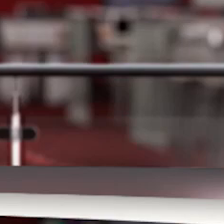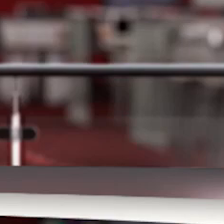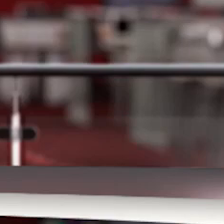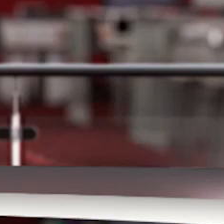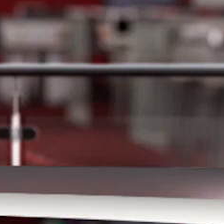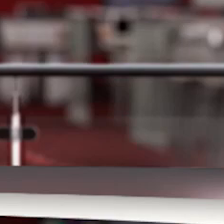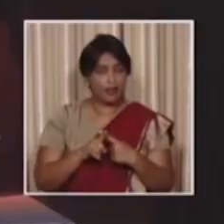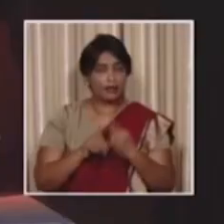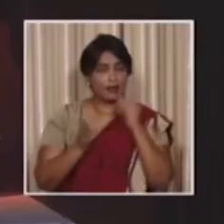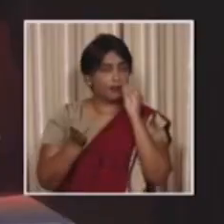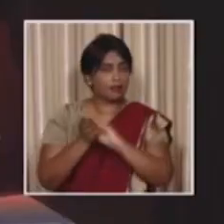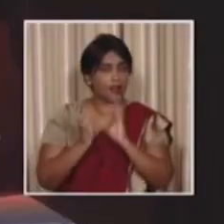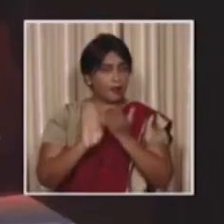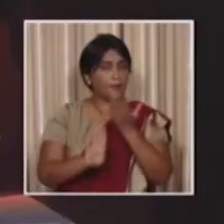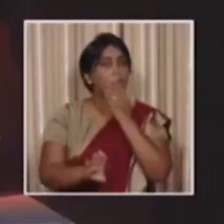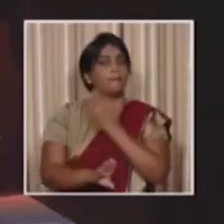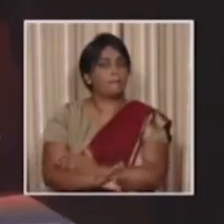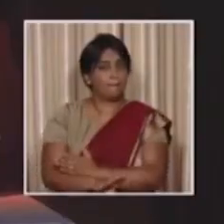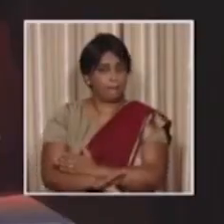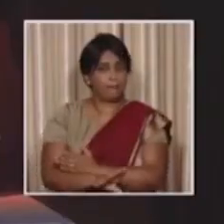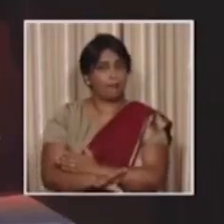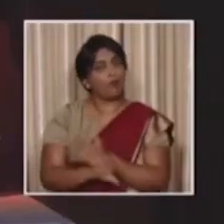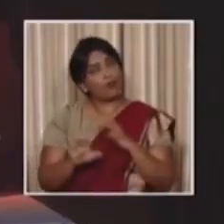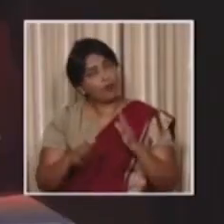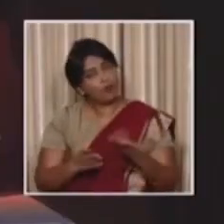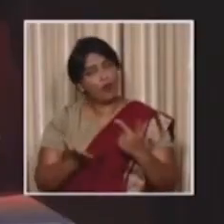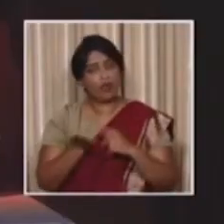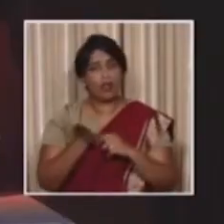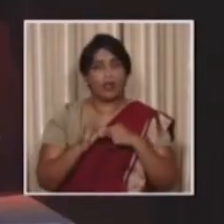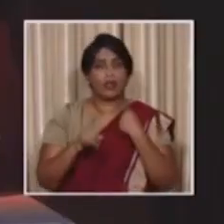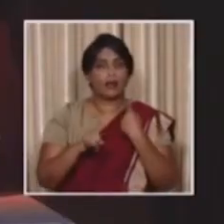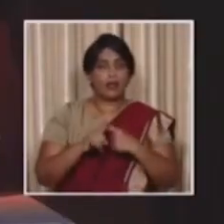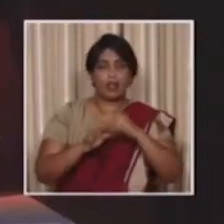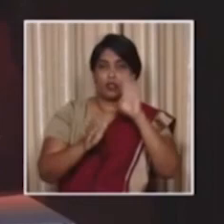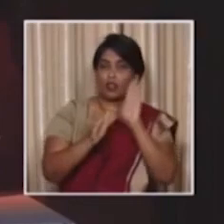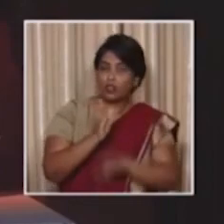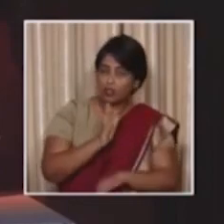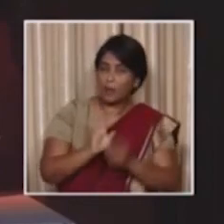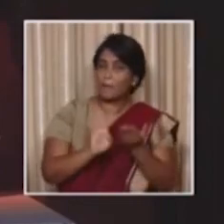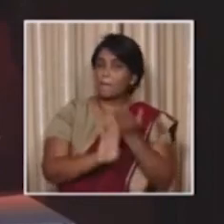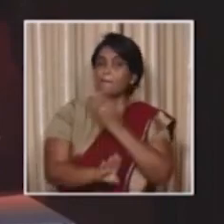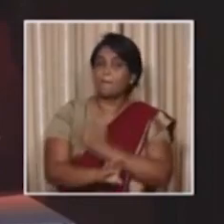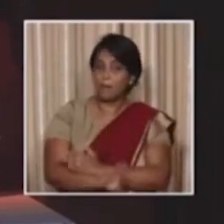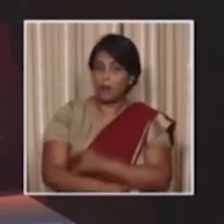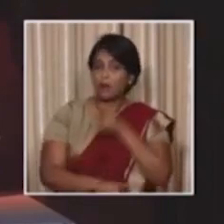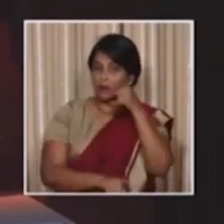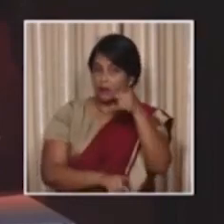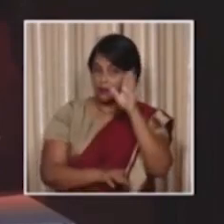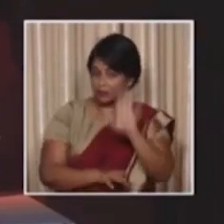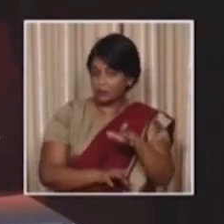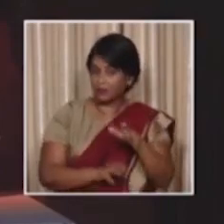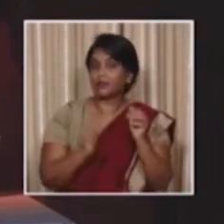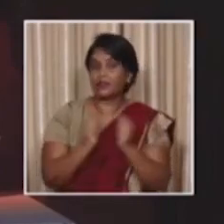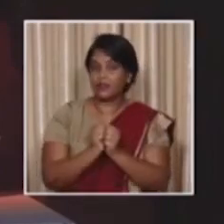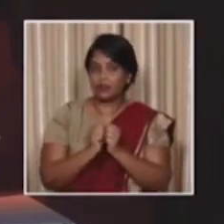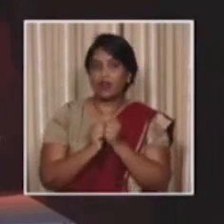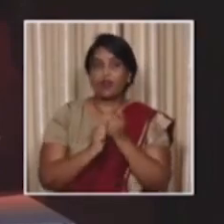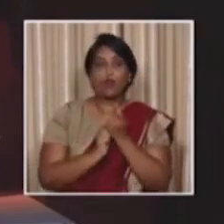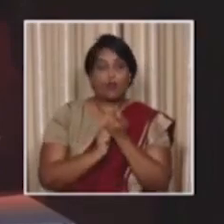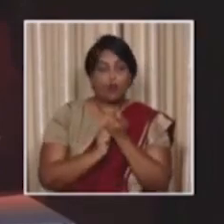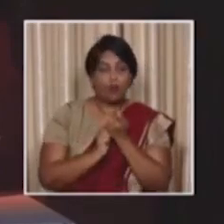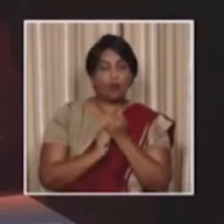தெரிவித்துள்ளார். நிதி தாக்கம் குறித்த முறையான அறிவியல் பூர்வமான கணக்கெடுப்புகள் ஏதுமின்றியே தற்போதைய